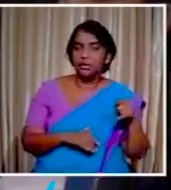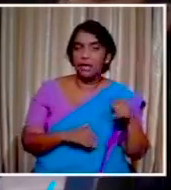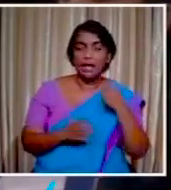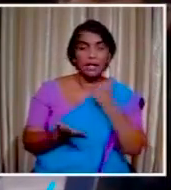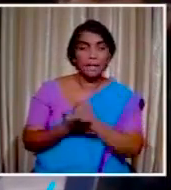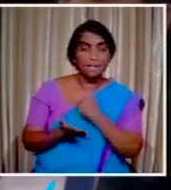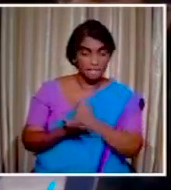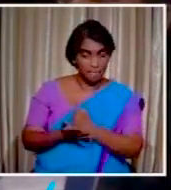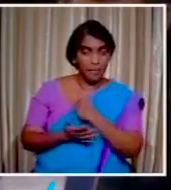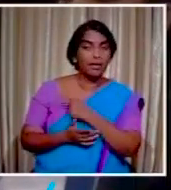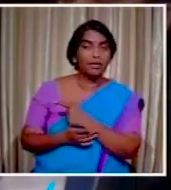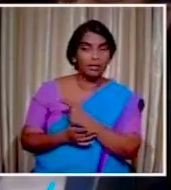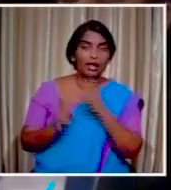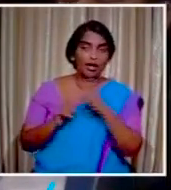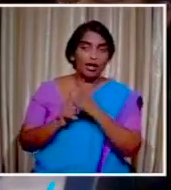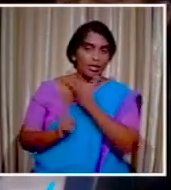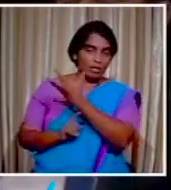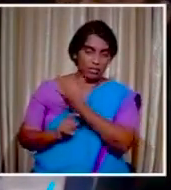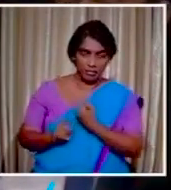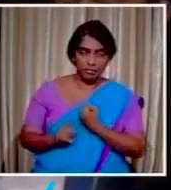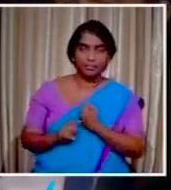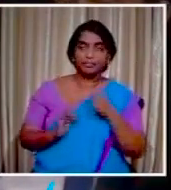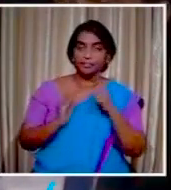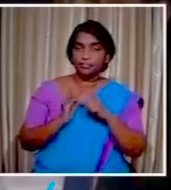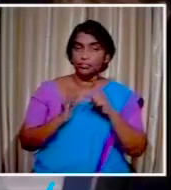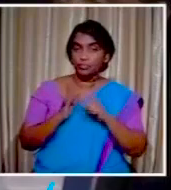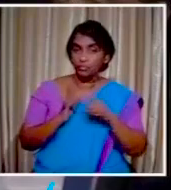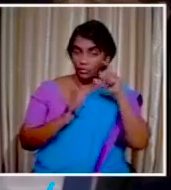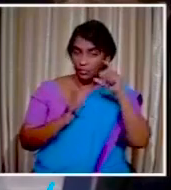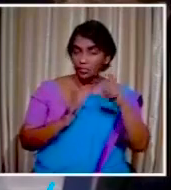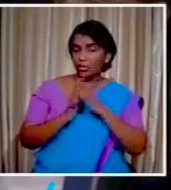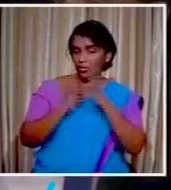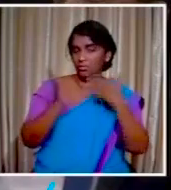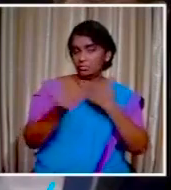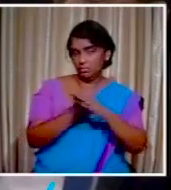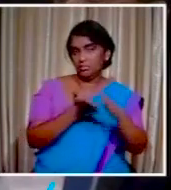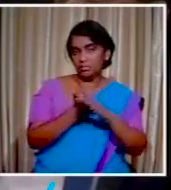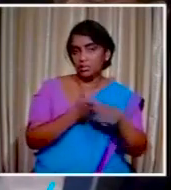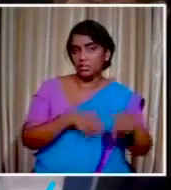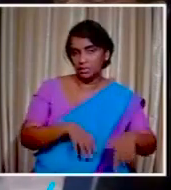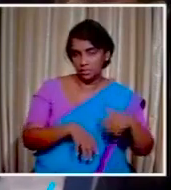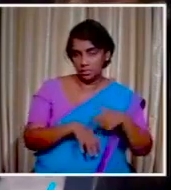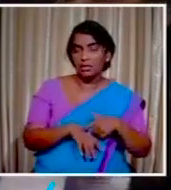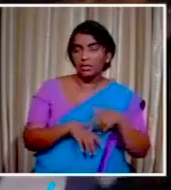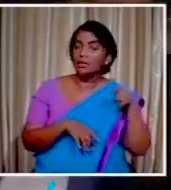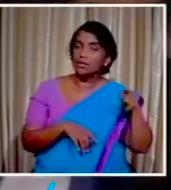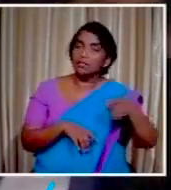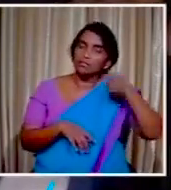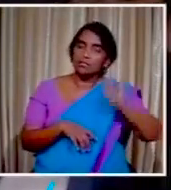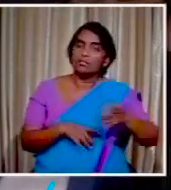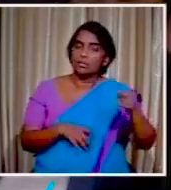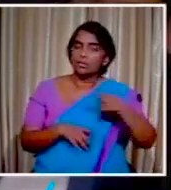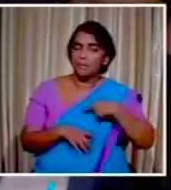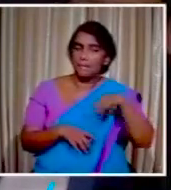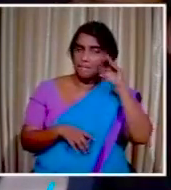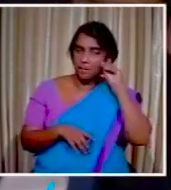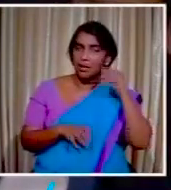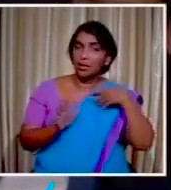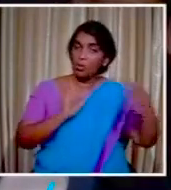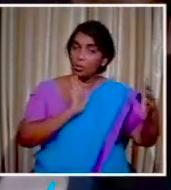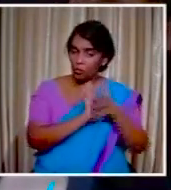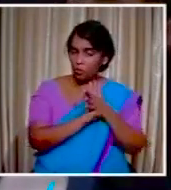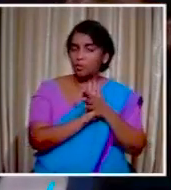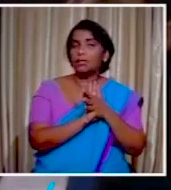බැංකුවට නැත්නම් මහ බැංකුවට යනවා ඩොලර් ගන්න. අපි IOC සමාගම විශාල සේවයක් කරනවා මේ වෙලාවේ. අපිට උන් එකඟ වෙලා තියෙනවා උන් එක ඒකාබද්ධ